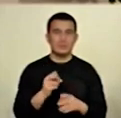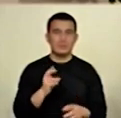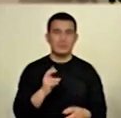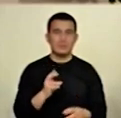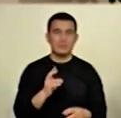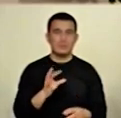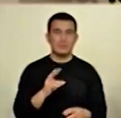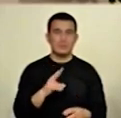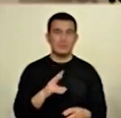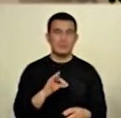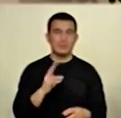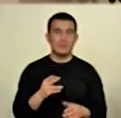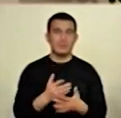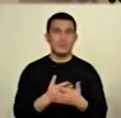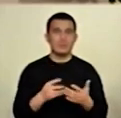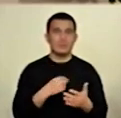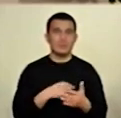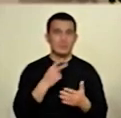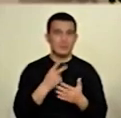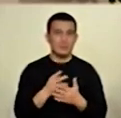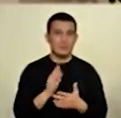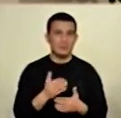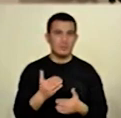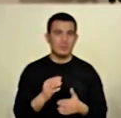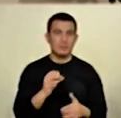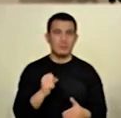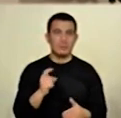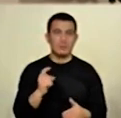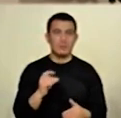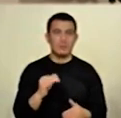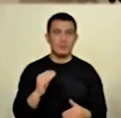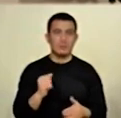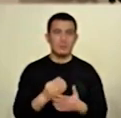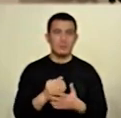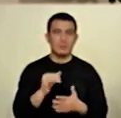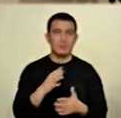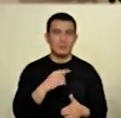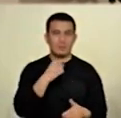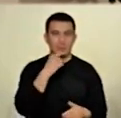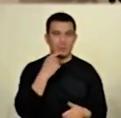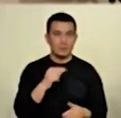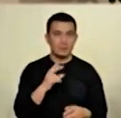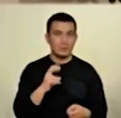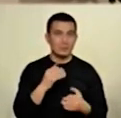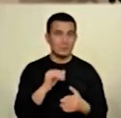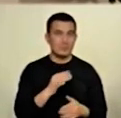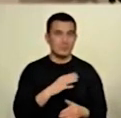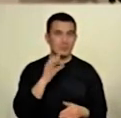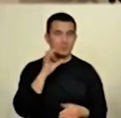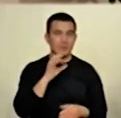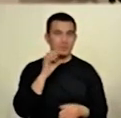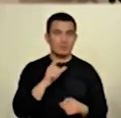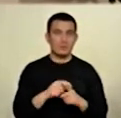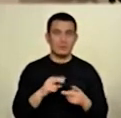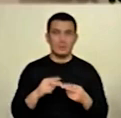veb sahifamizni ham tahrirlash jarayonini ko'rib o'tamiz. Bu sahifamizni mana Rusça yedi berilgan ma'lumot. O'shani biz o'zbekchaga o'kirib